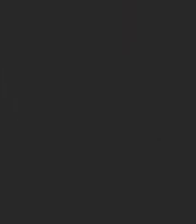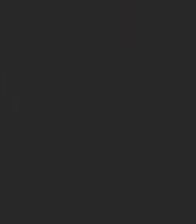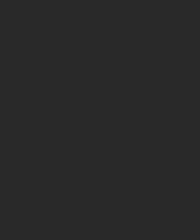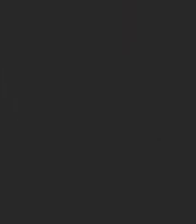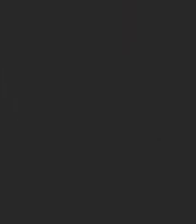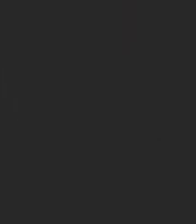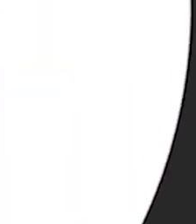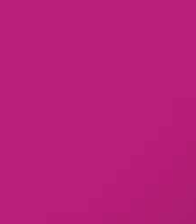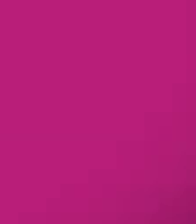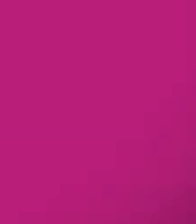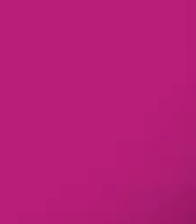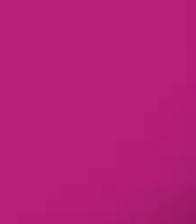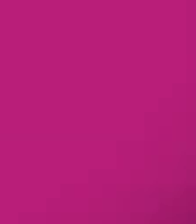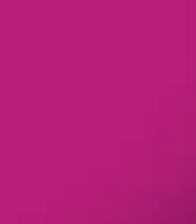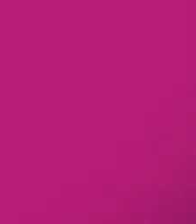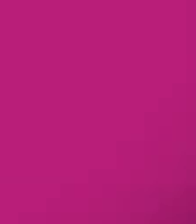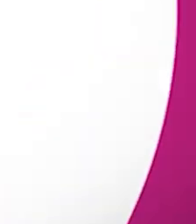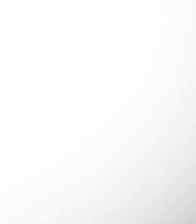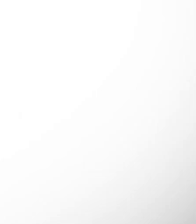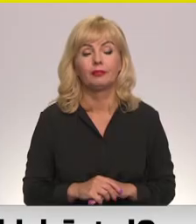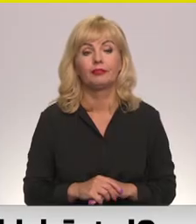Re, viss ēters ir te!